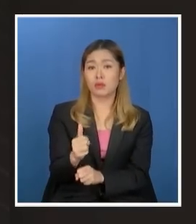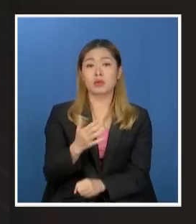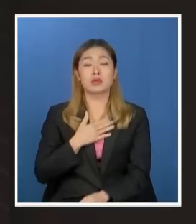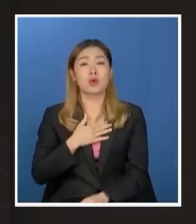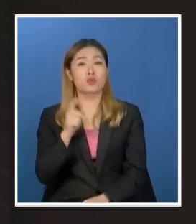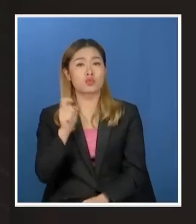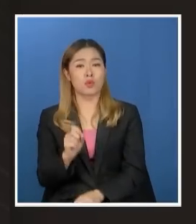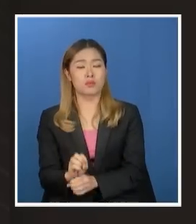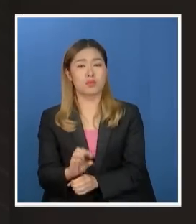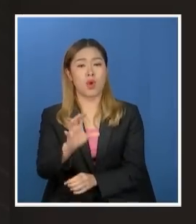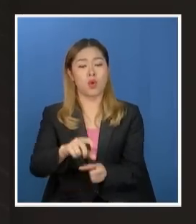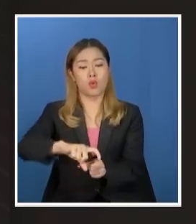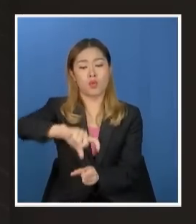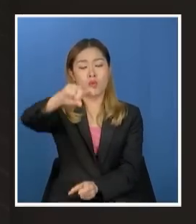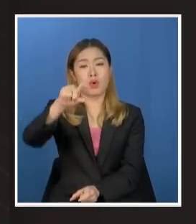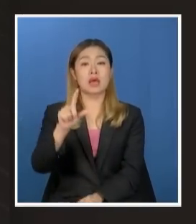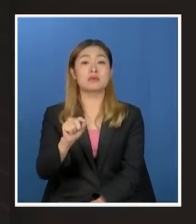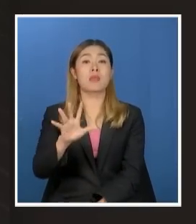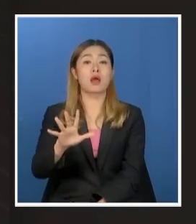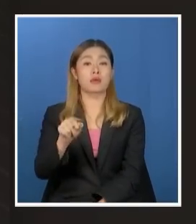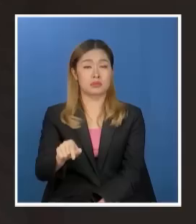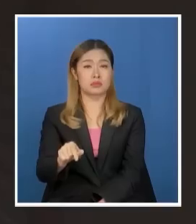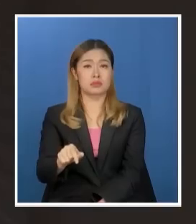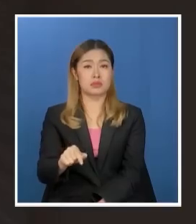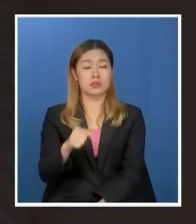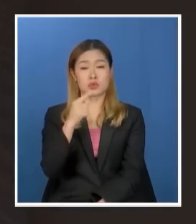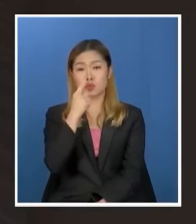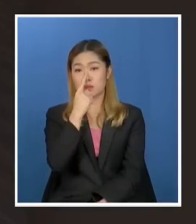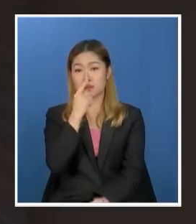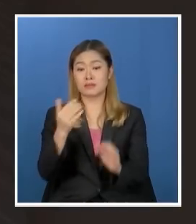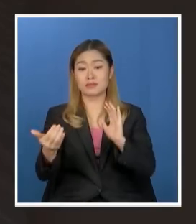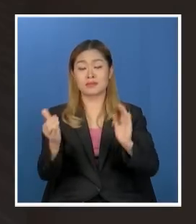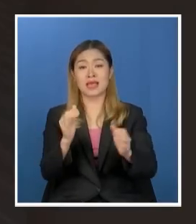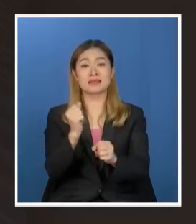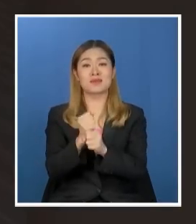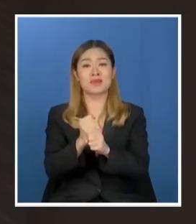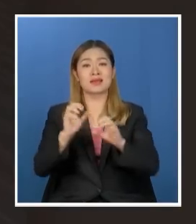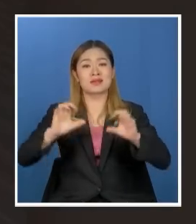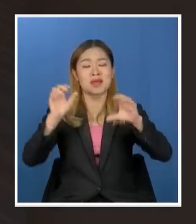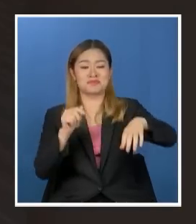บอกว่าจะไปยิงเลเซอร์พัดเสรีรวมไทยคือเบอร์ 25ที่ตึกไทยคู่ฟ้าฮะเออ